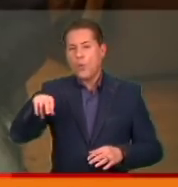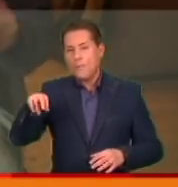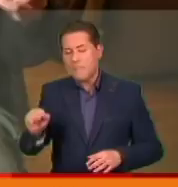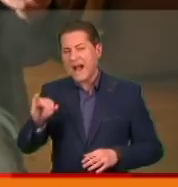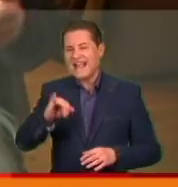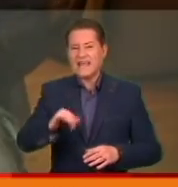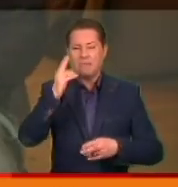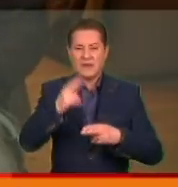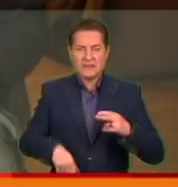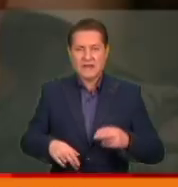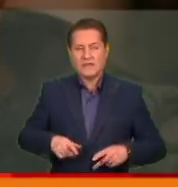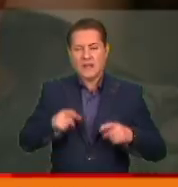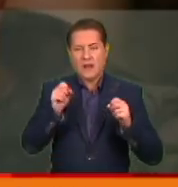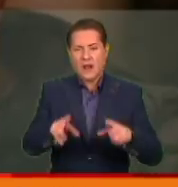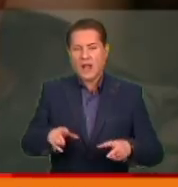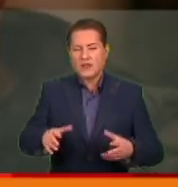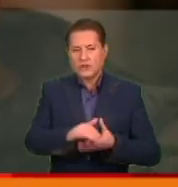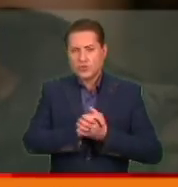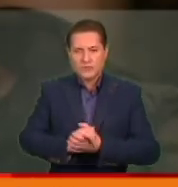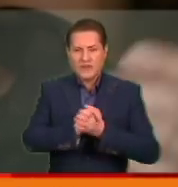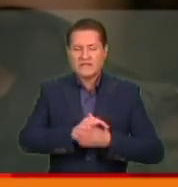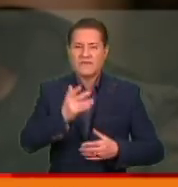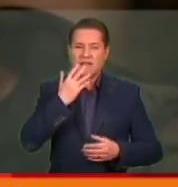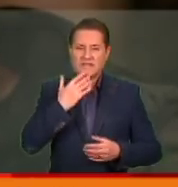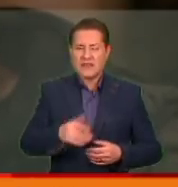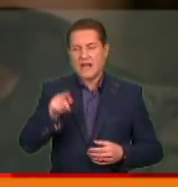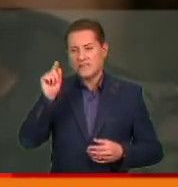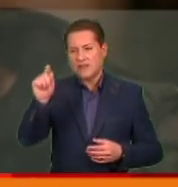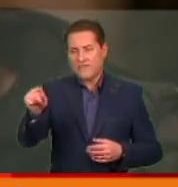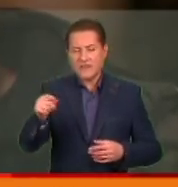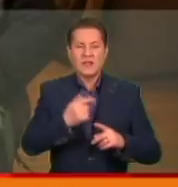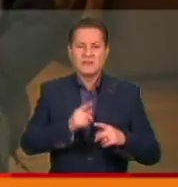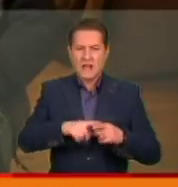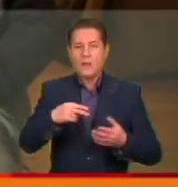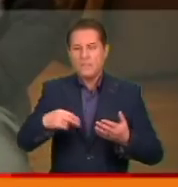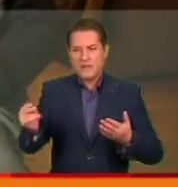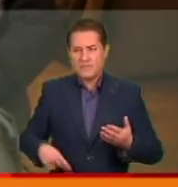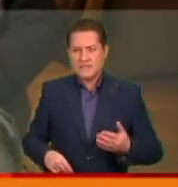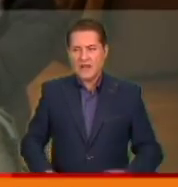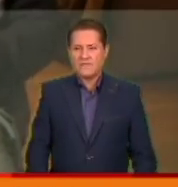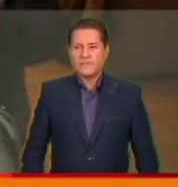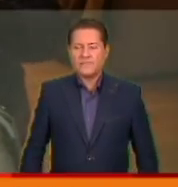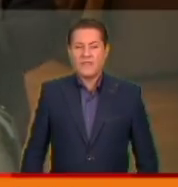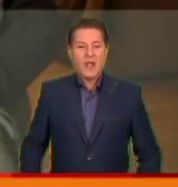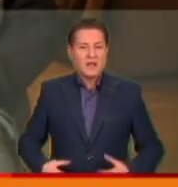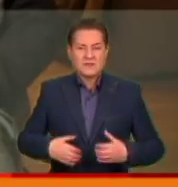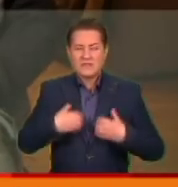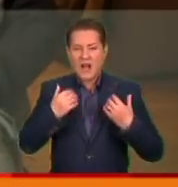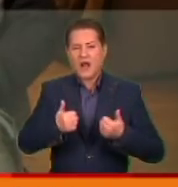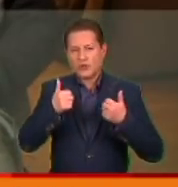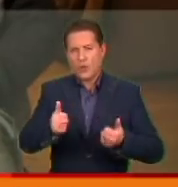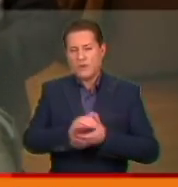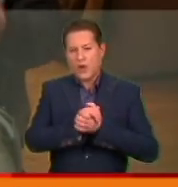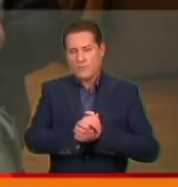перестати лякати суспільство націоналістами. Анджей, звісно, те підписав. Страх дуже добре об'єднує